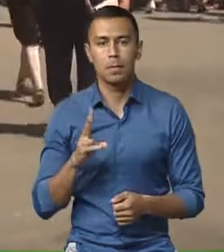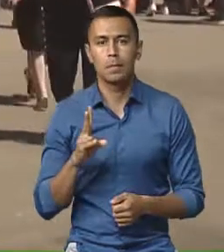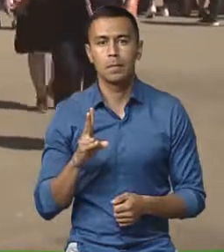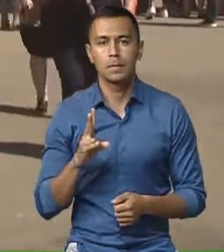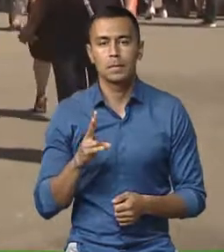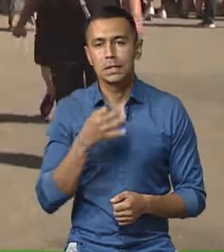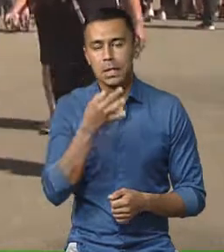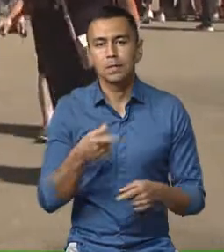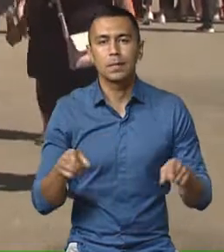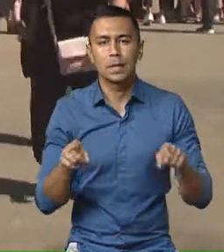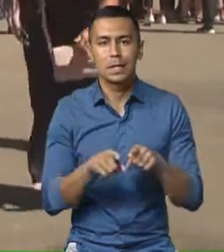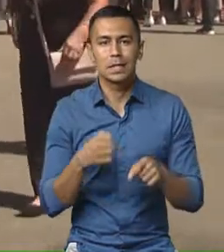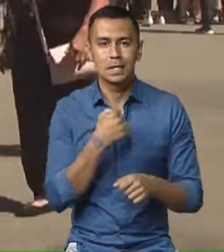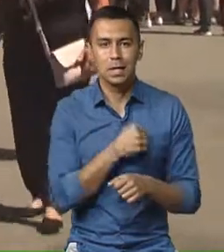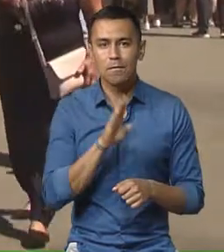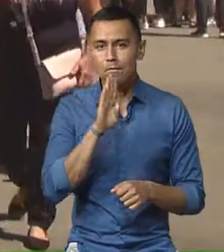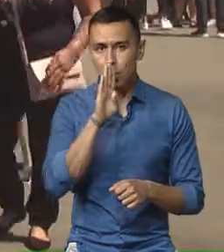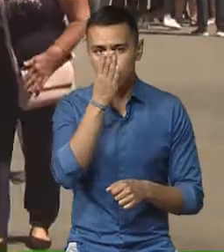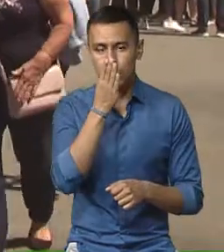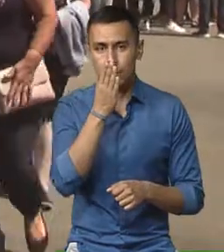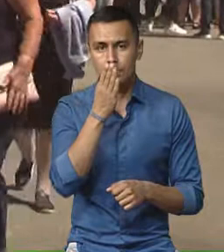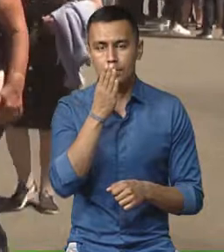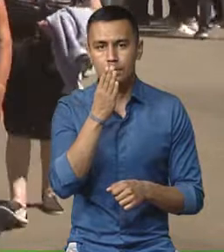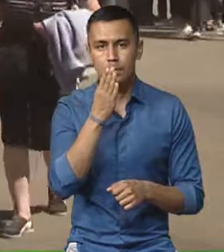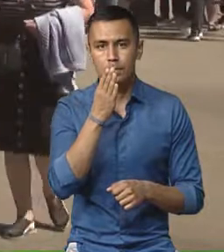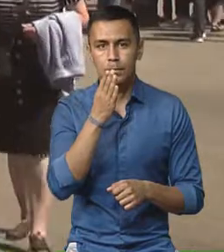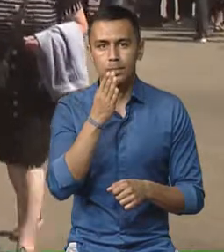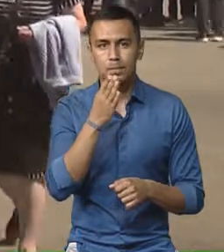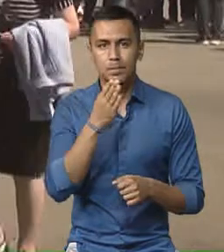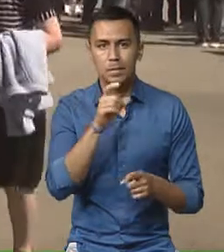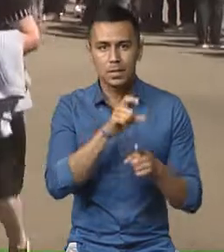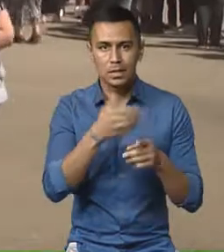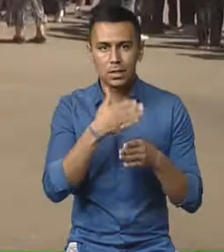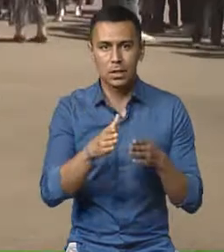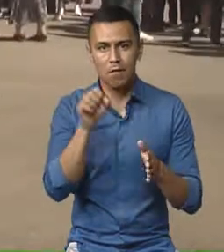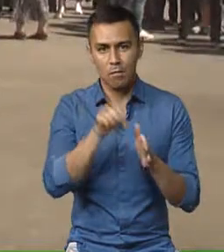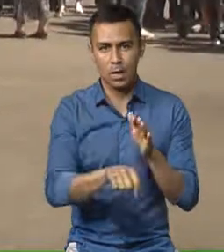чи, скажімо, такий злий, ворожий осколок знайшов його.